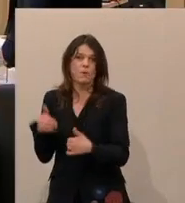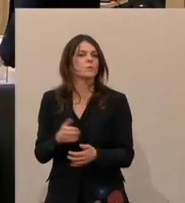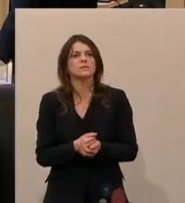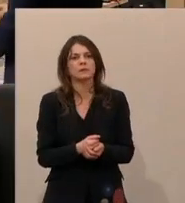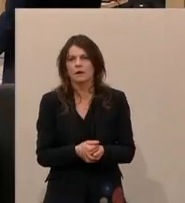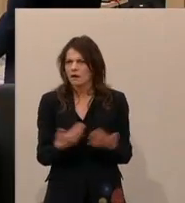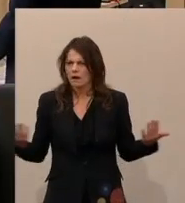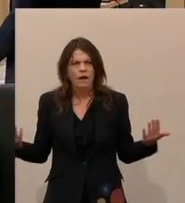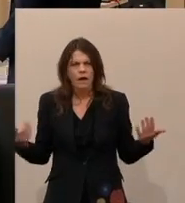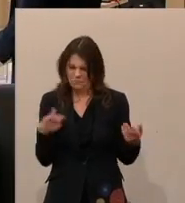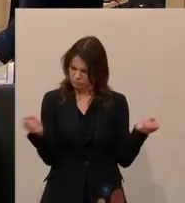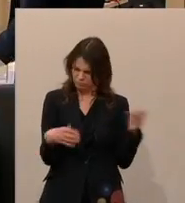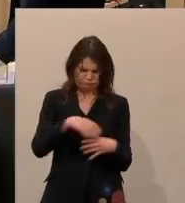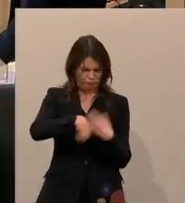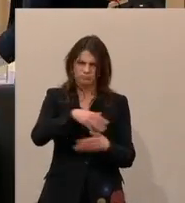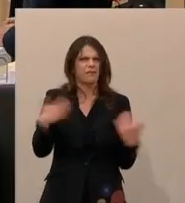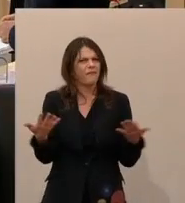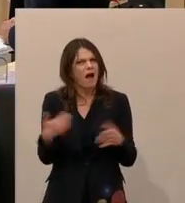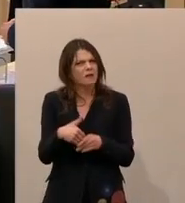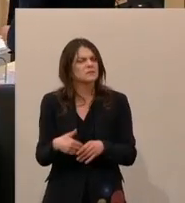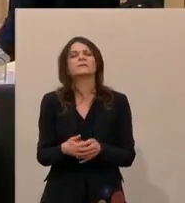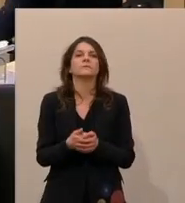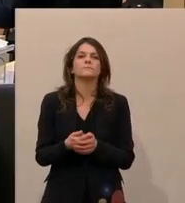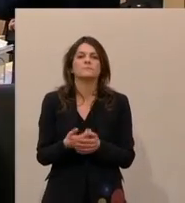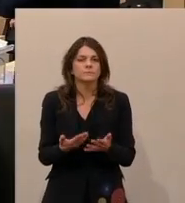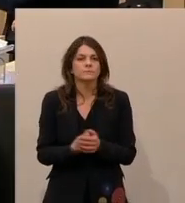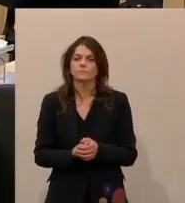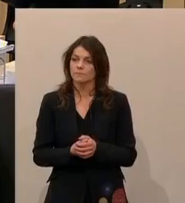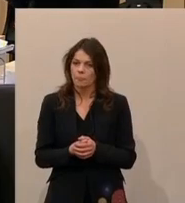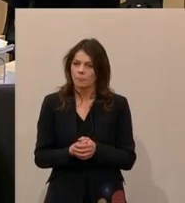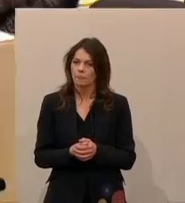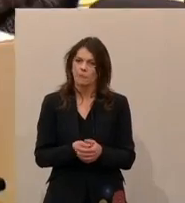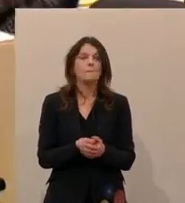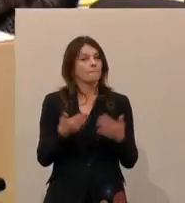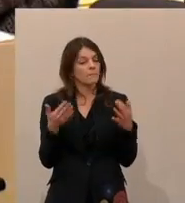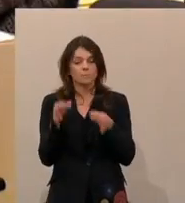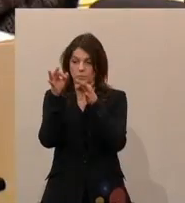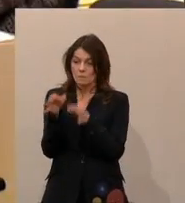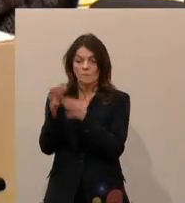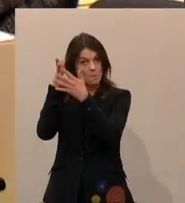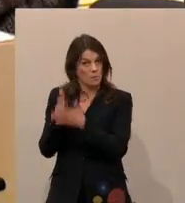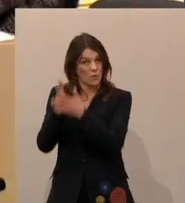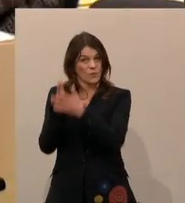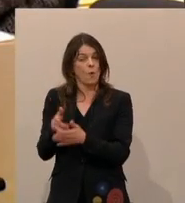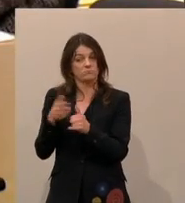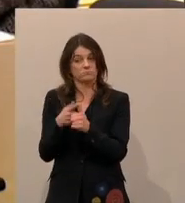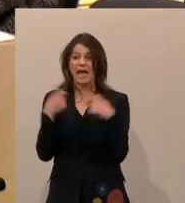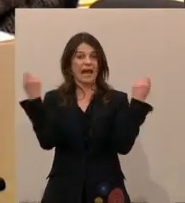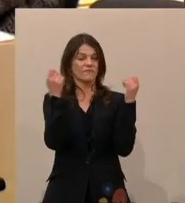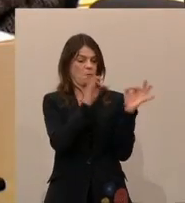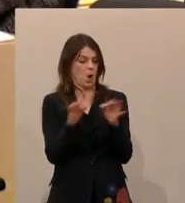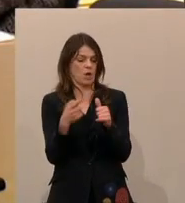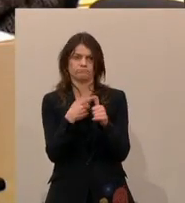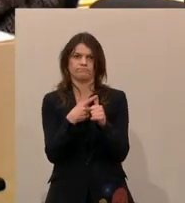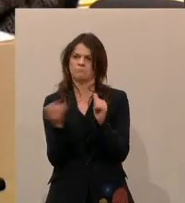hier alles miteinander vermanscht? Was wird hier alles miteinander vermanscht? Die Zuverlässigkeitsüberprüfung nach der